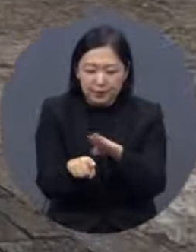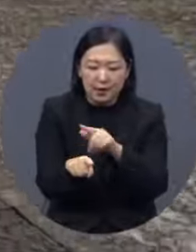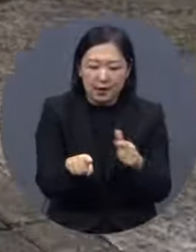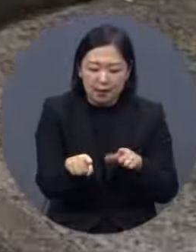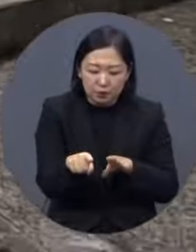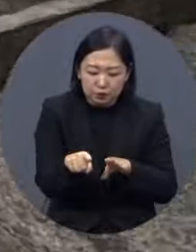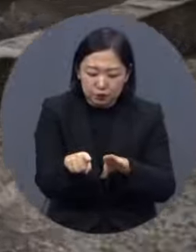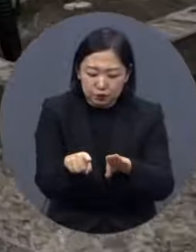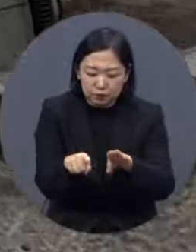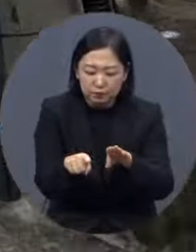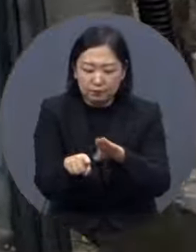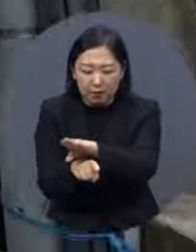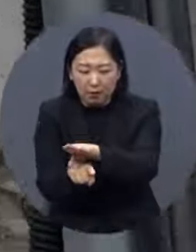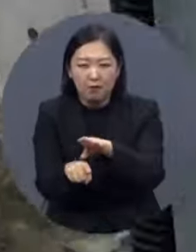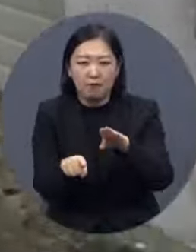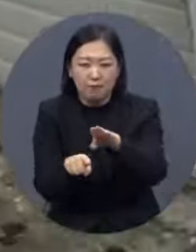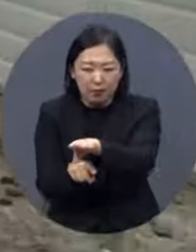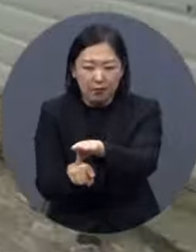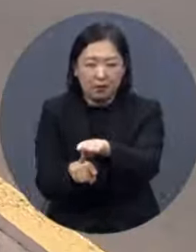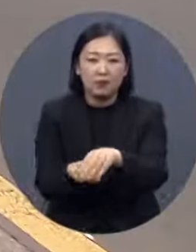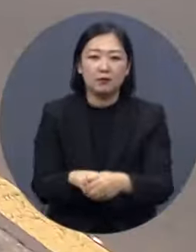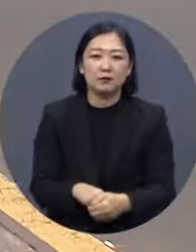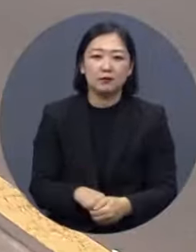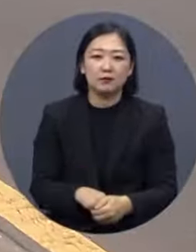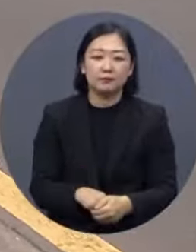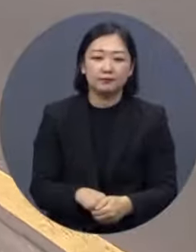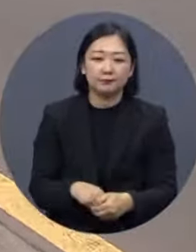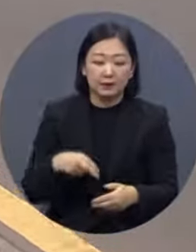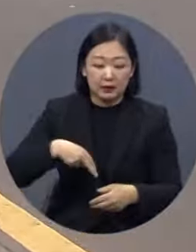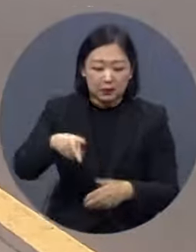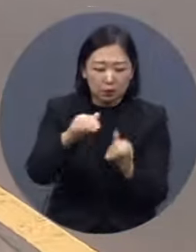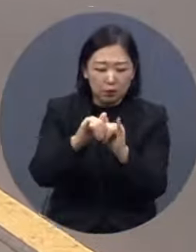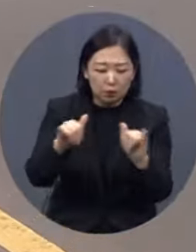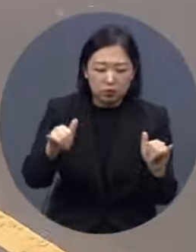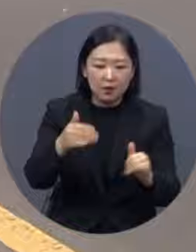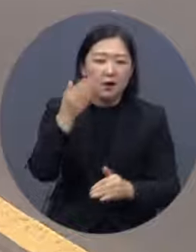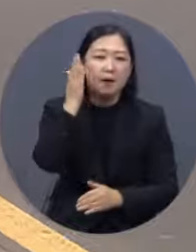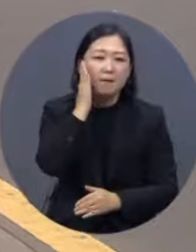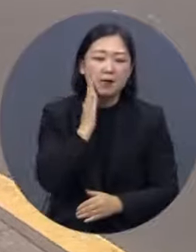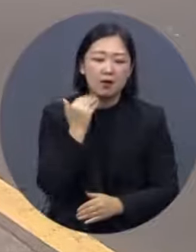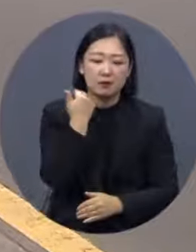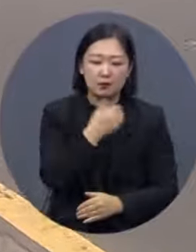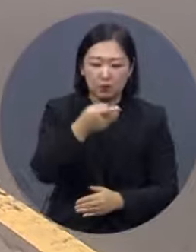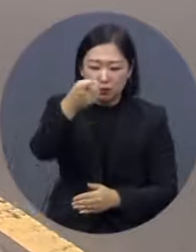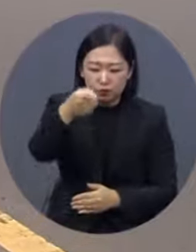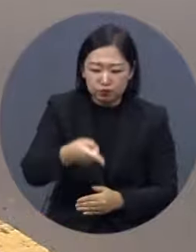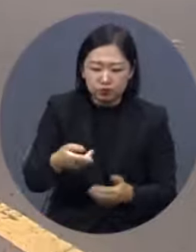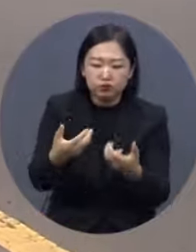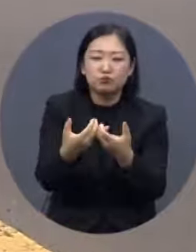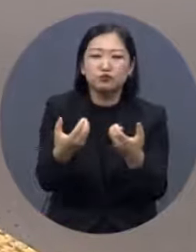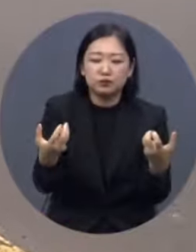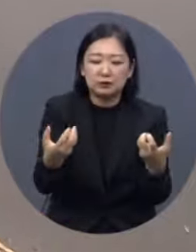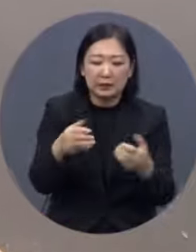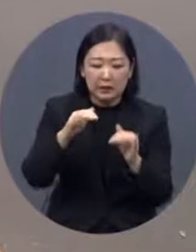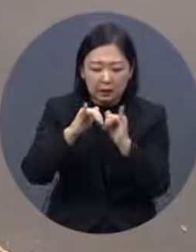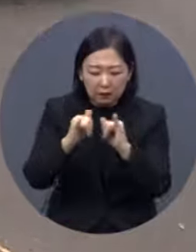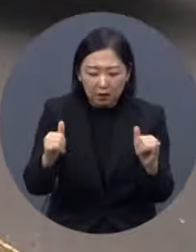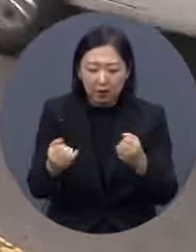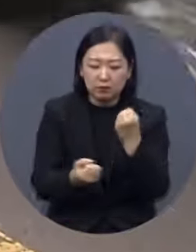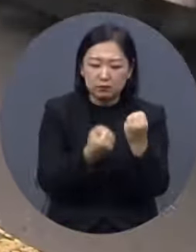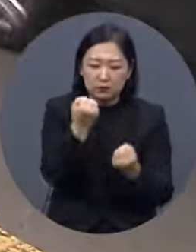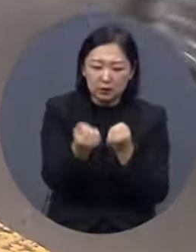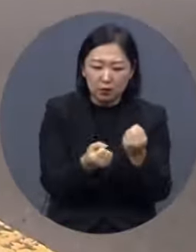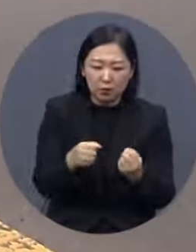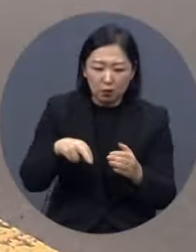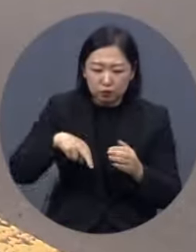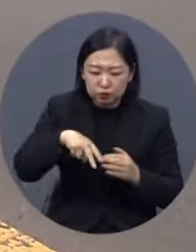파란 선을 넘습니다. 인도 위에 자전거 도로가 파란 선 하나로 분리돼 있어 사람과 자전거 모두 지나다니기